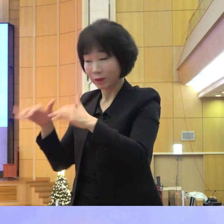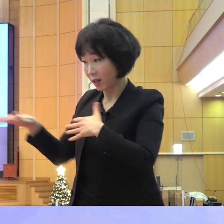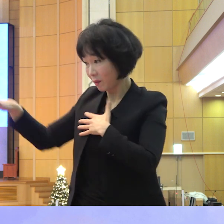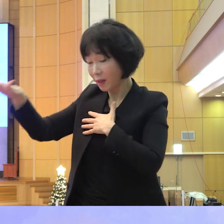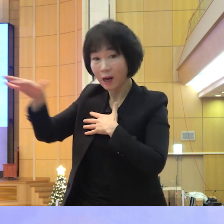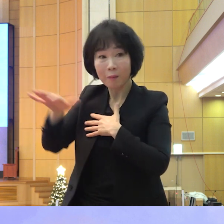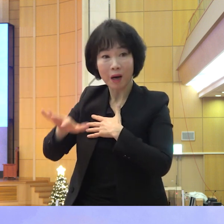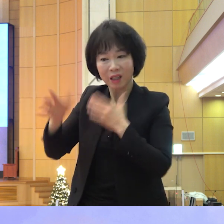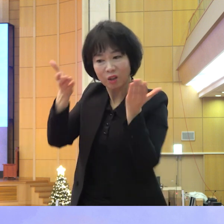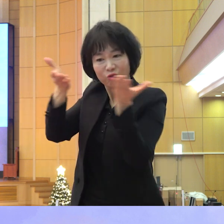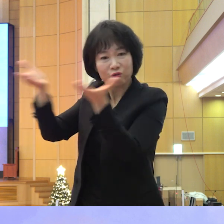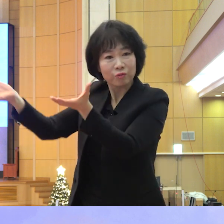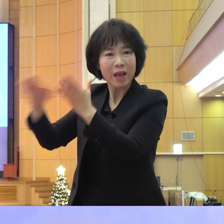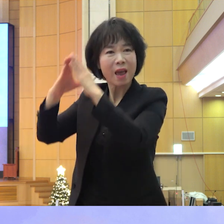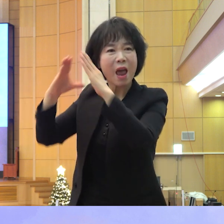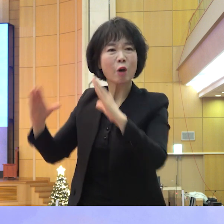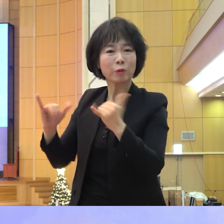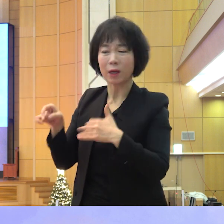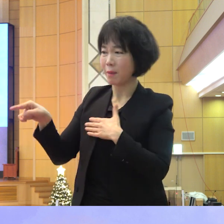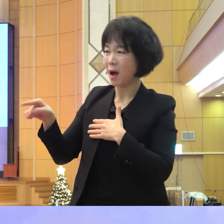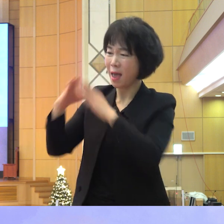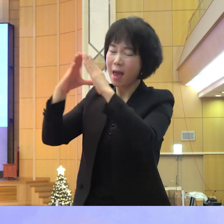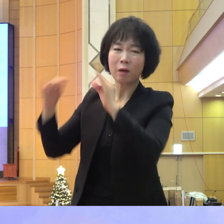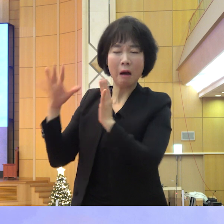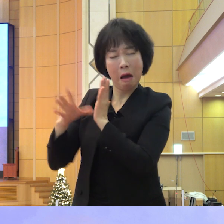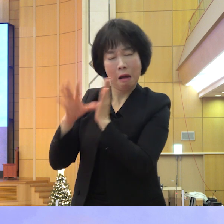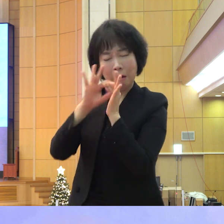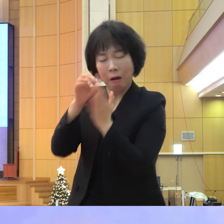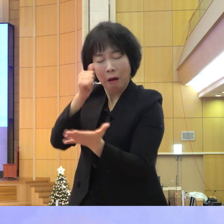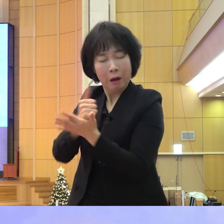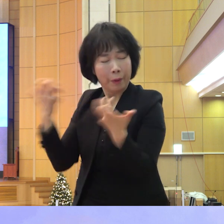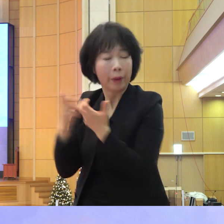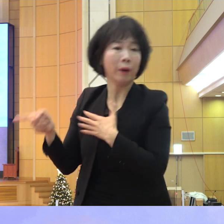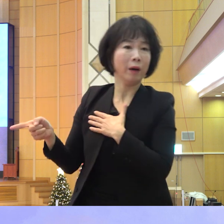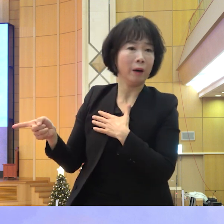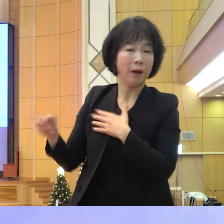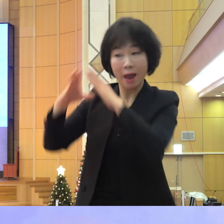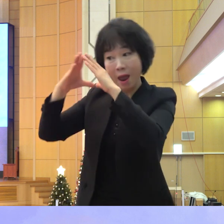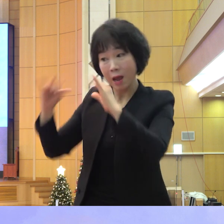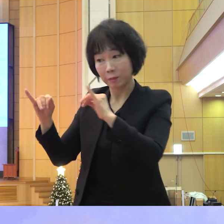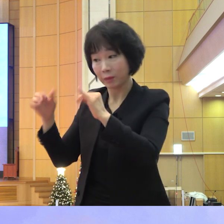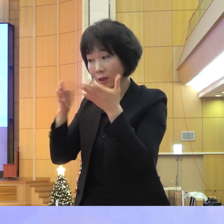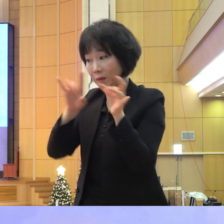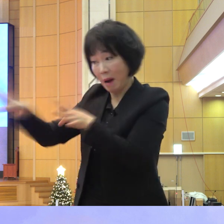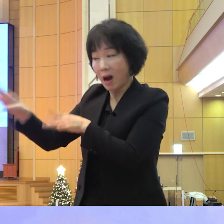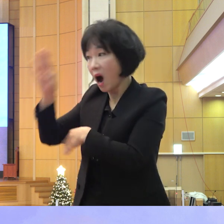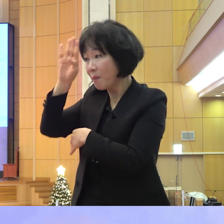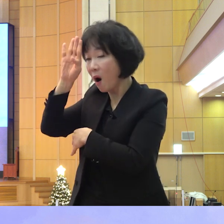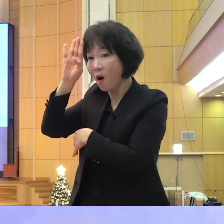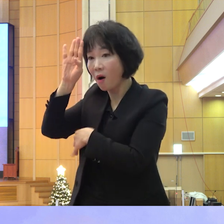내린, 애굽 사람에게, 하나님이 애굽 사람에게 내린 모든 질병입니다.